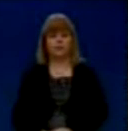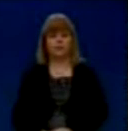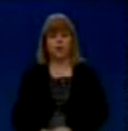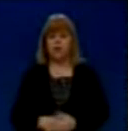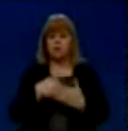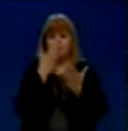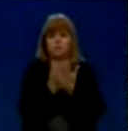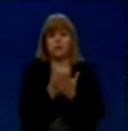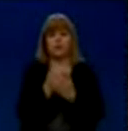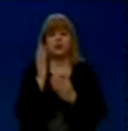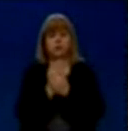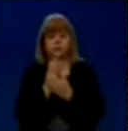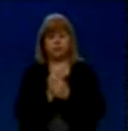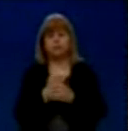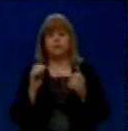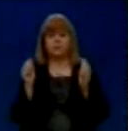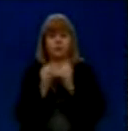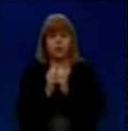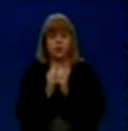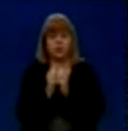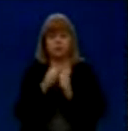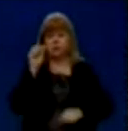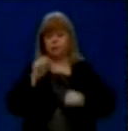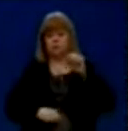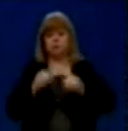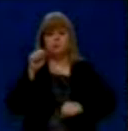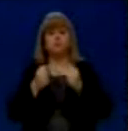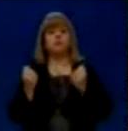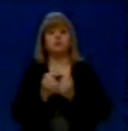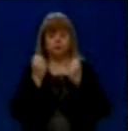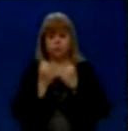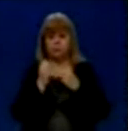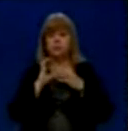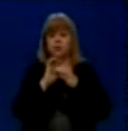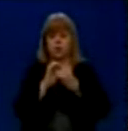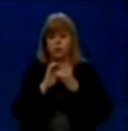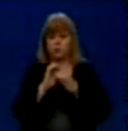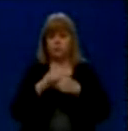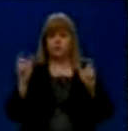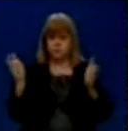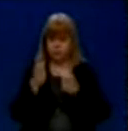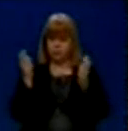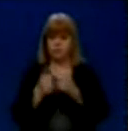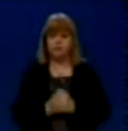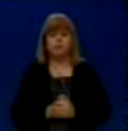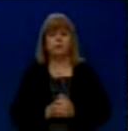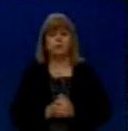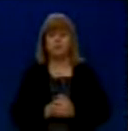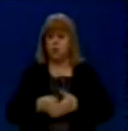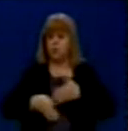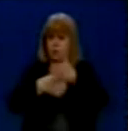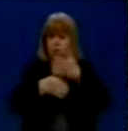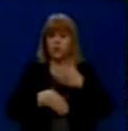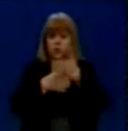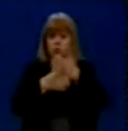projekt deklaratën e bashkëngjitur, Kuvendi zotohet që në mënyrë aktive të lidhet me shoqërinë civile, të përkrojë